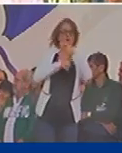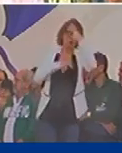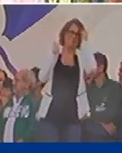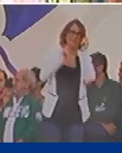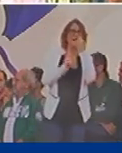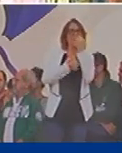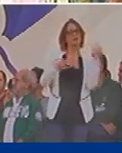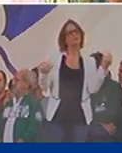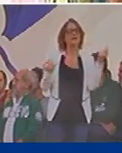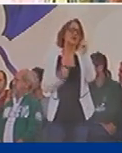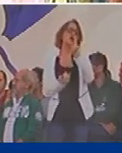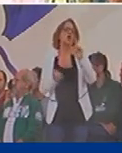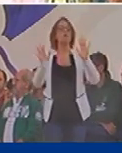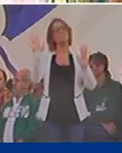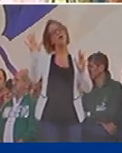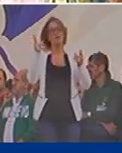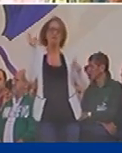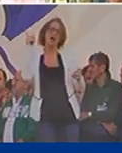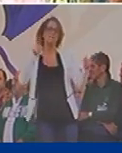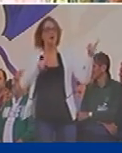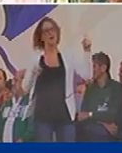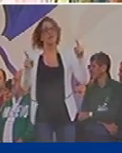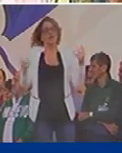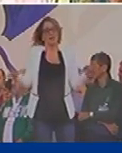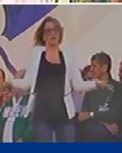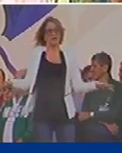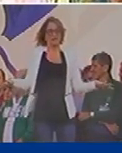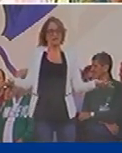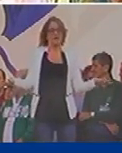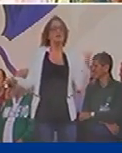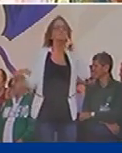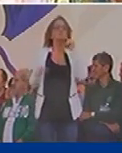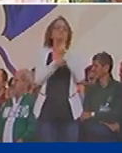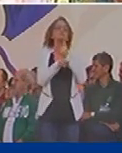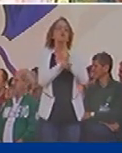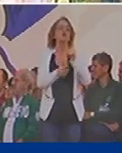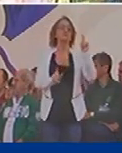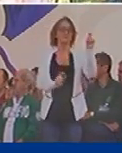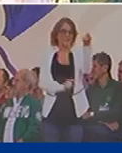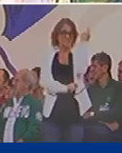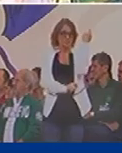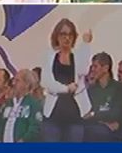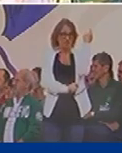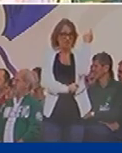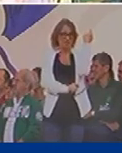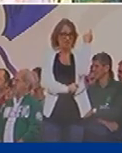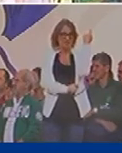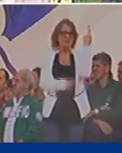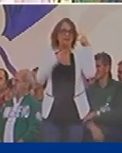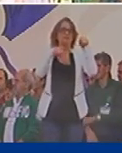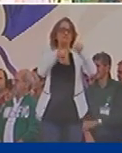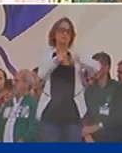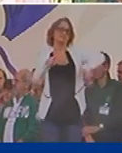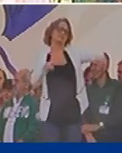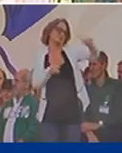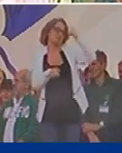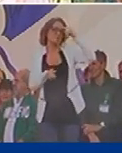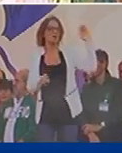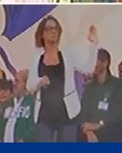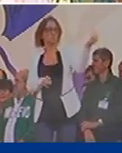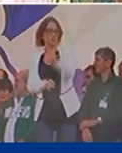meglio. No, no, così no cosà. Allora, si vince e questo è quello che sappiamo tutti